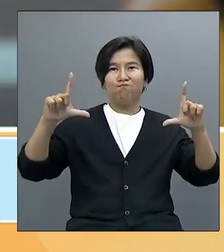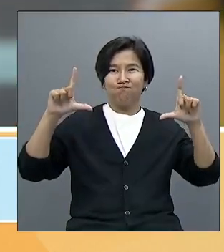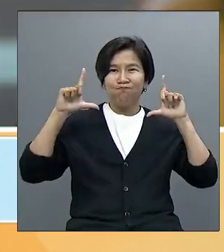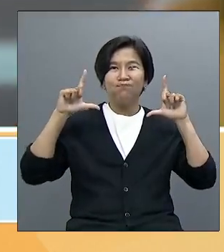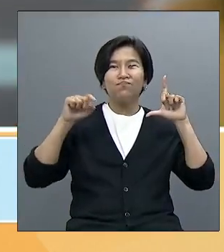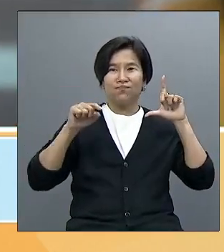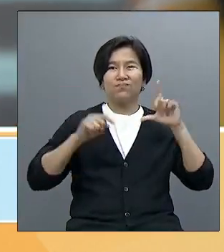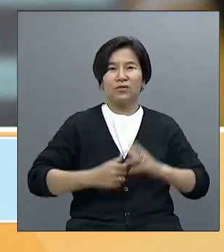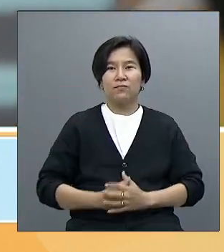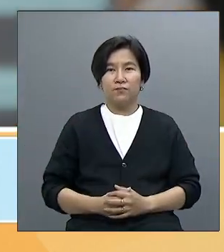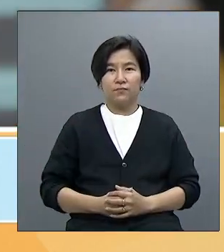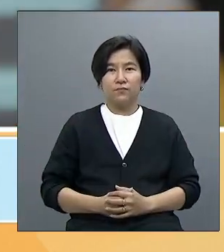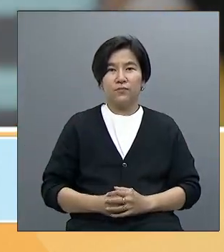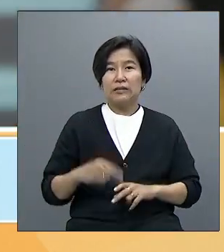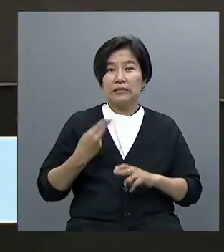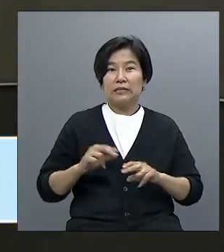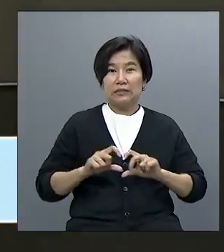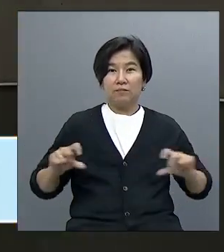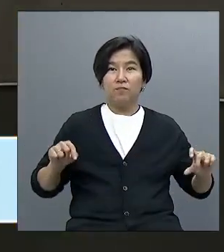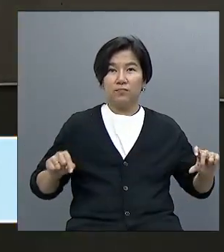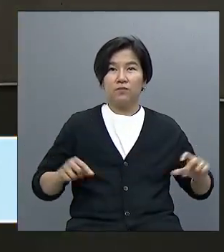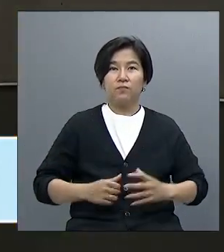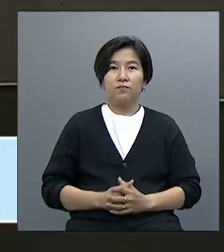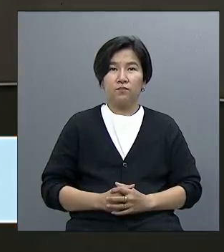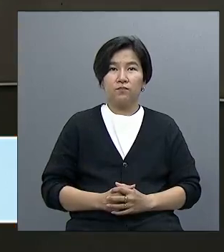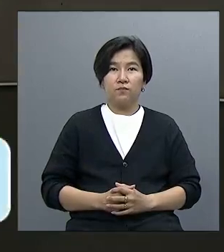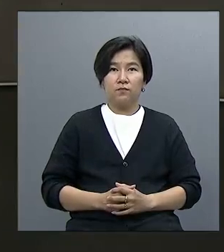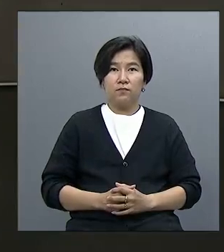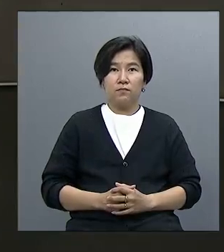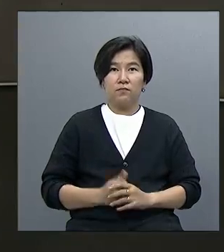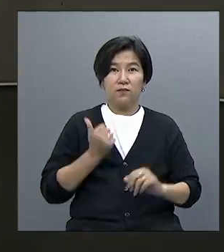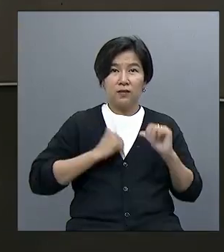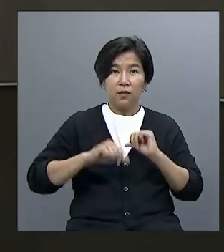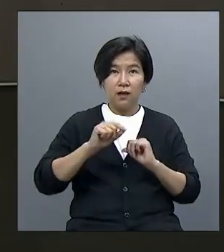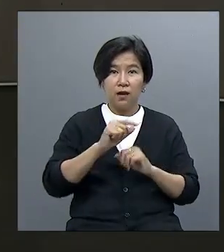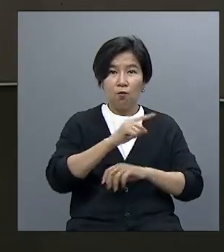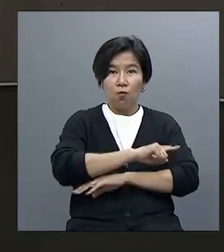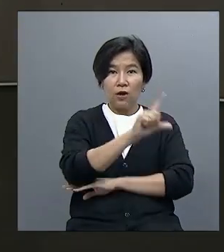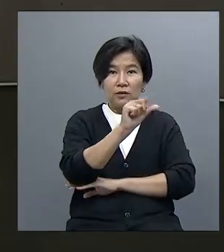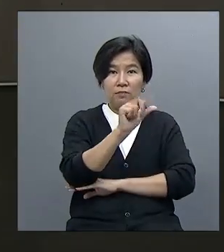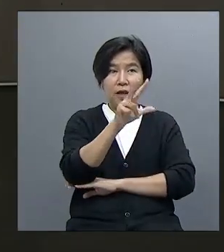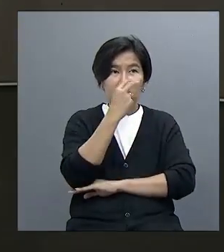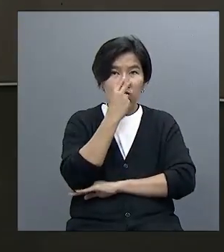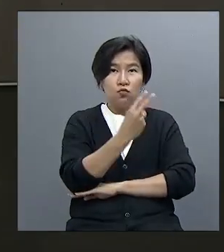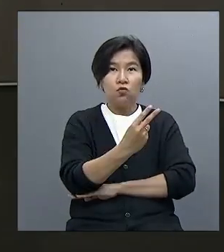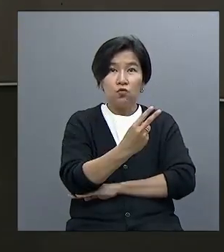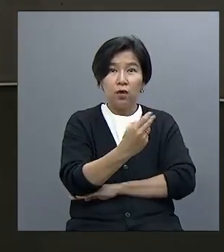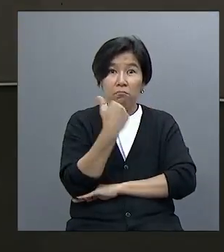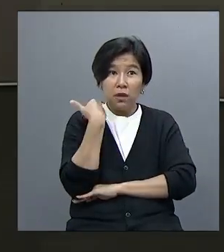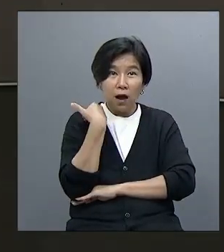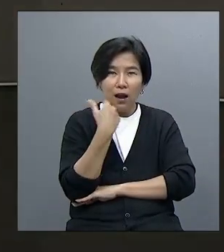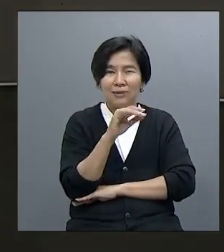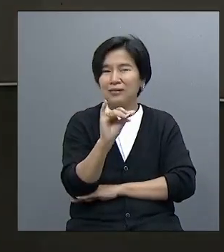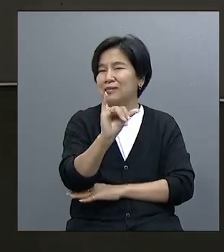ไฟเลยใช่ไหมคะ คือซีนไทยไม่มีซีนนี้มาก่อน แล้วซีนนี้คือตั้งแต่วันที่23วันแรกคือได้ดูเลยไหมหรือว่า อย่างไม่ไ